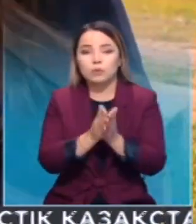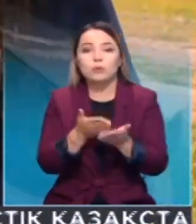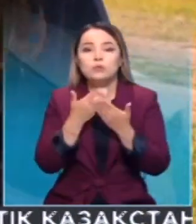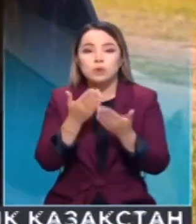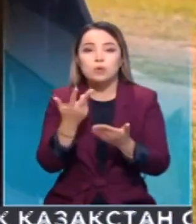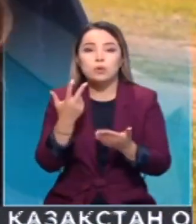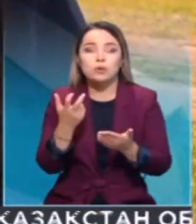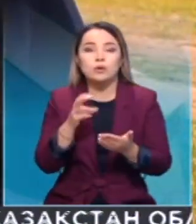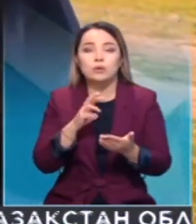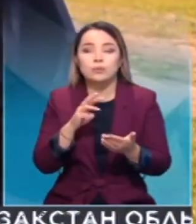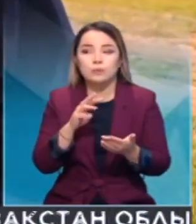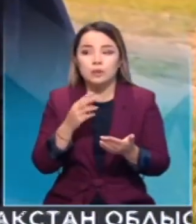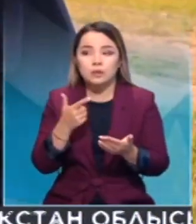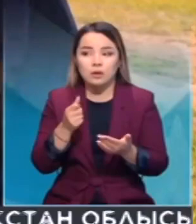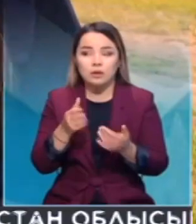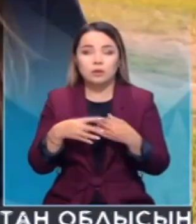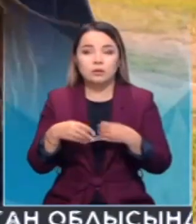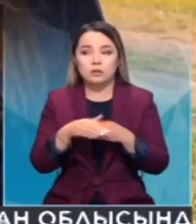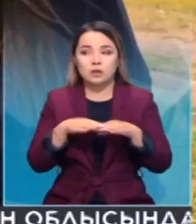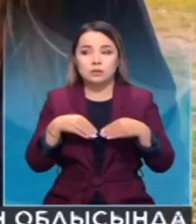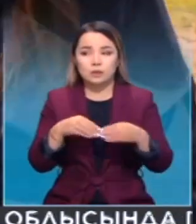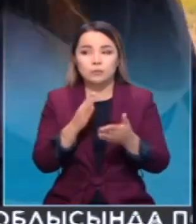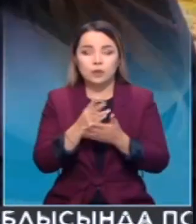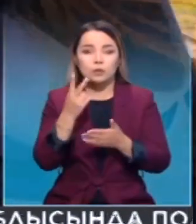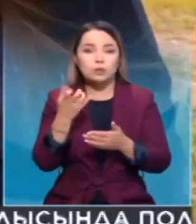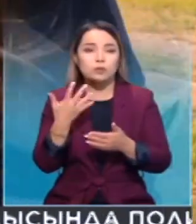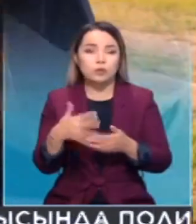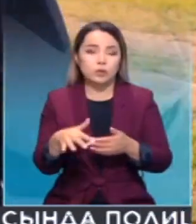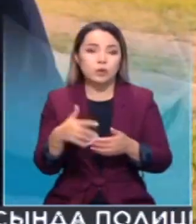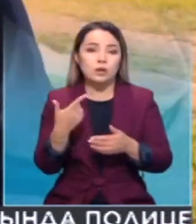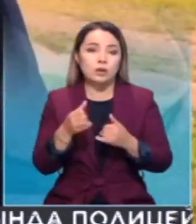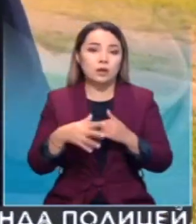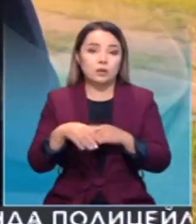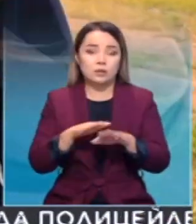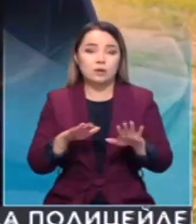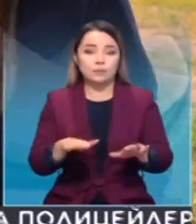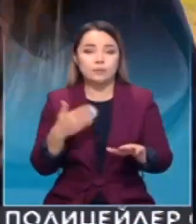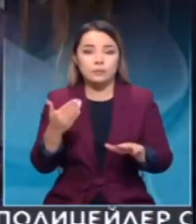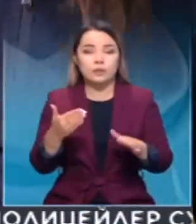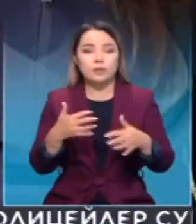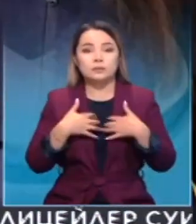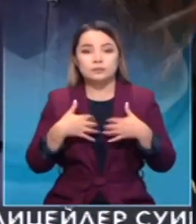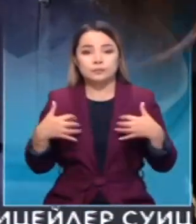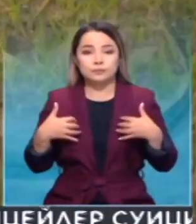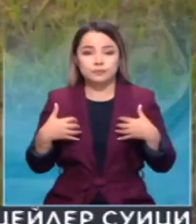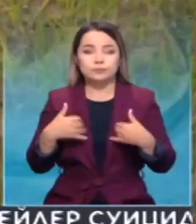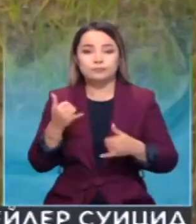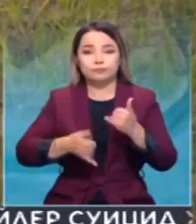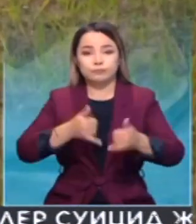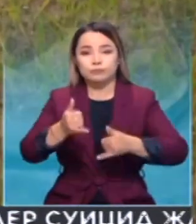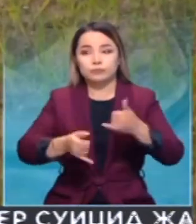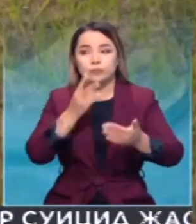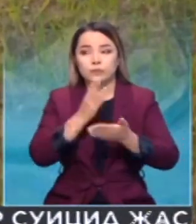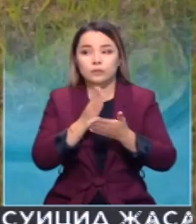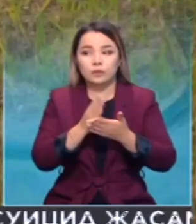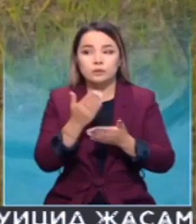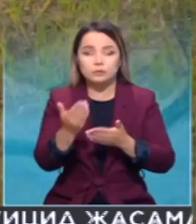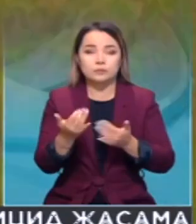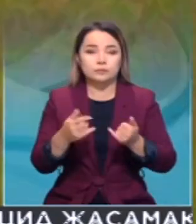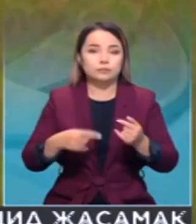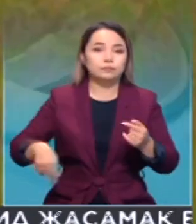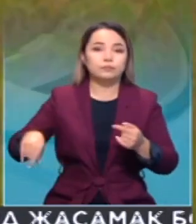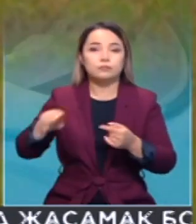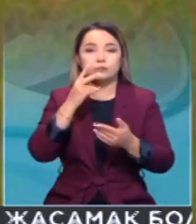ектік. Содан енді 250 гектардай кейік деген тапап кетті. Мына жақта жағалап жүр